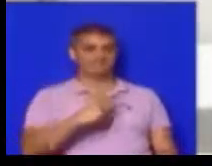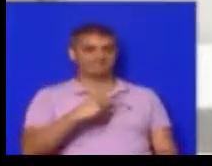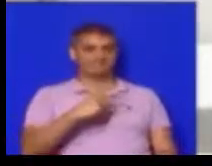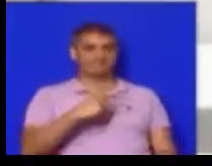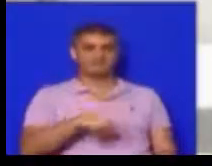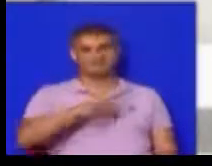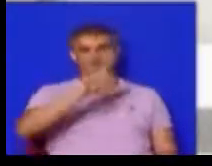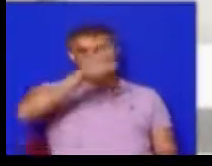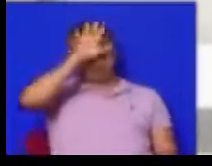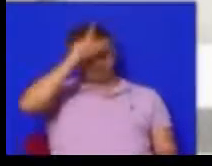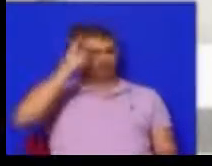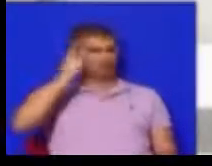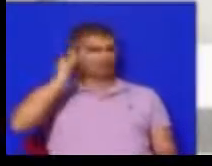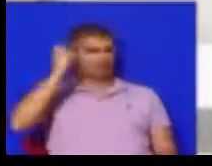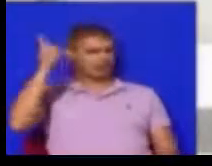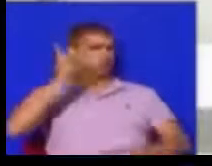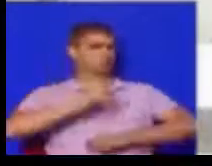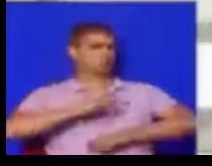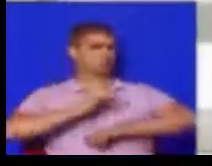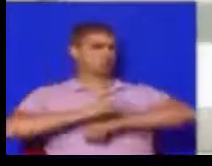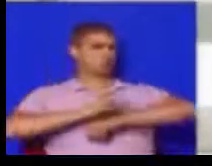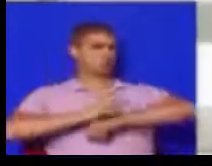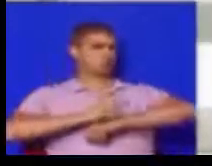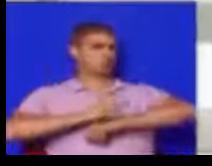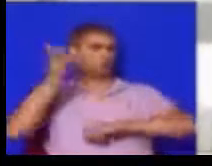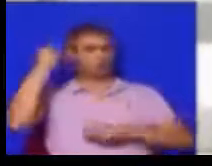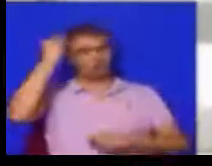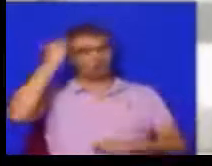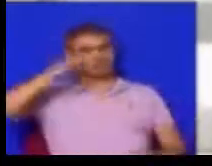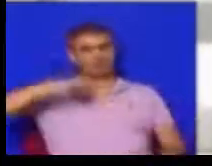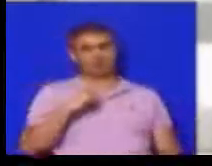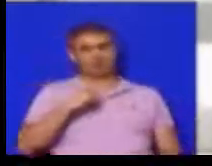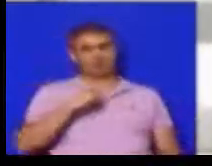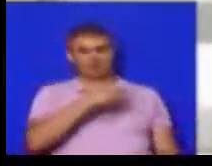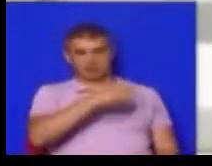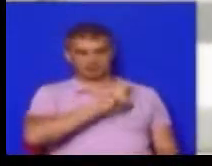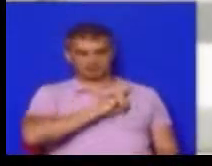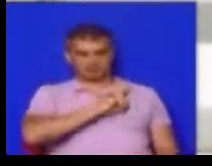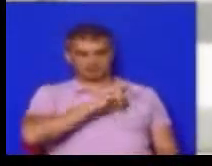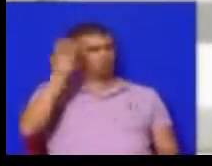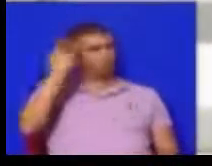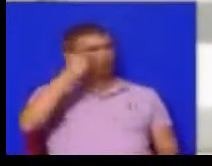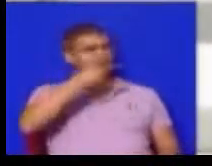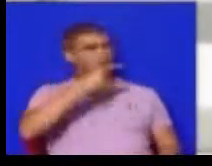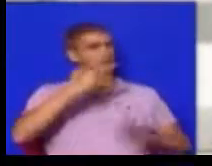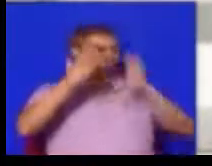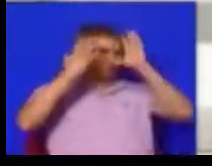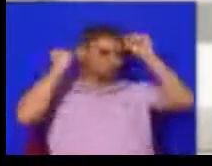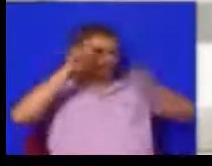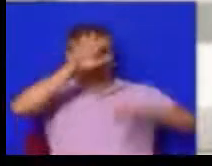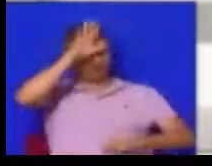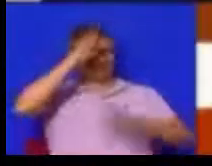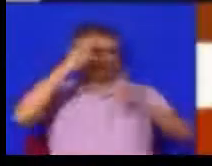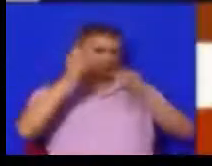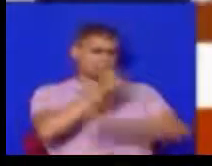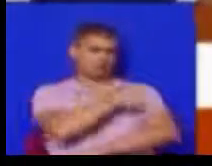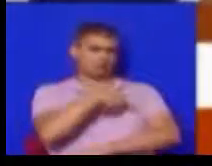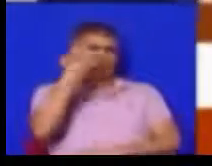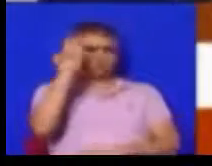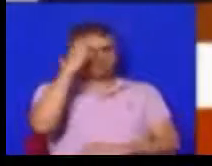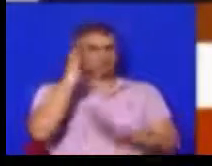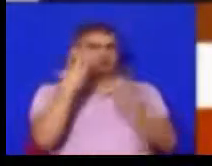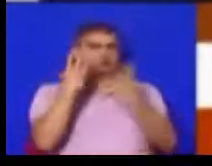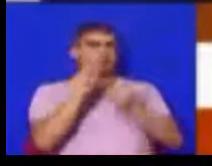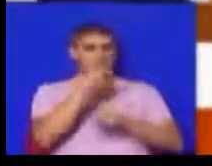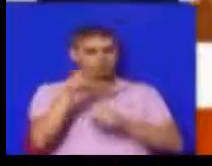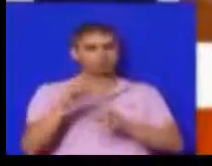איראני משכיל, דוקטור מסקוטלנד, היה שגריר איראן באום, מכיר היטב את הנושא, והוא ינהל